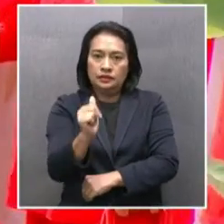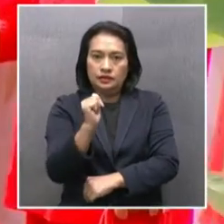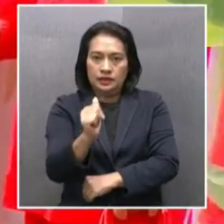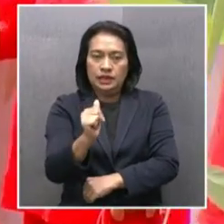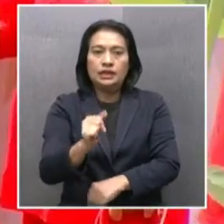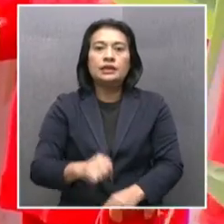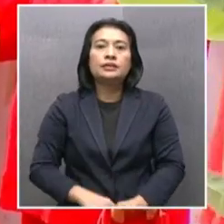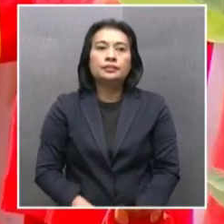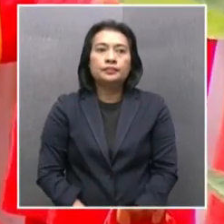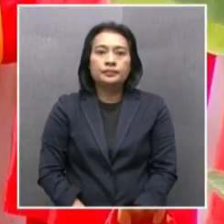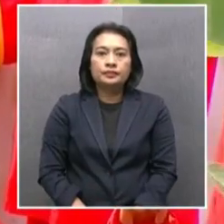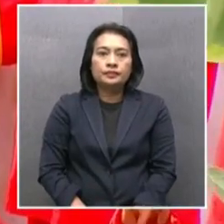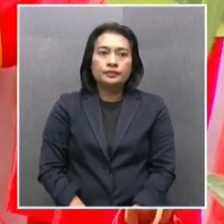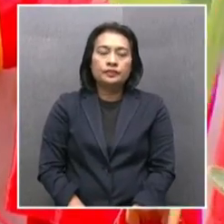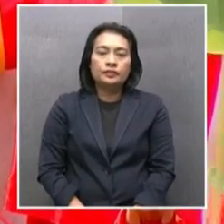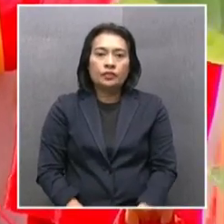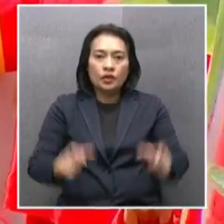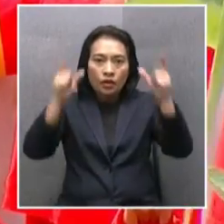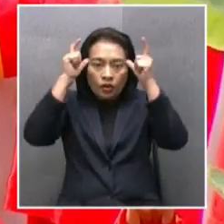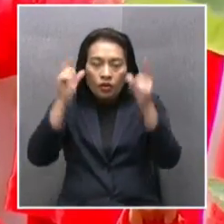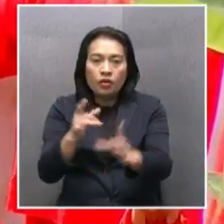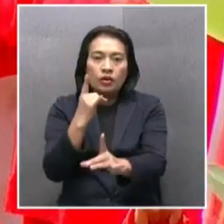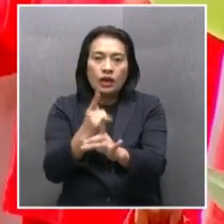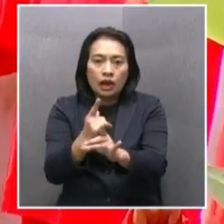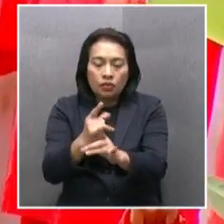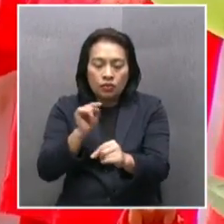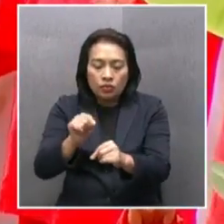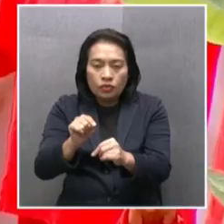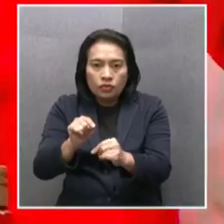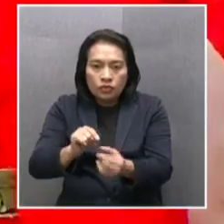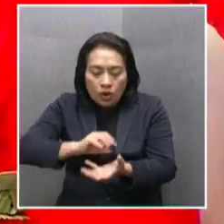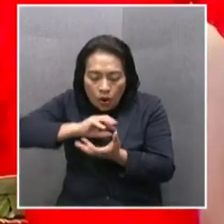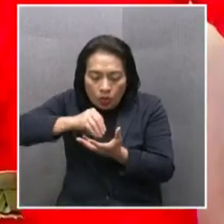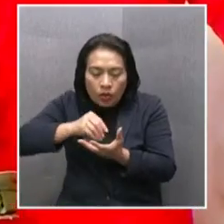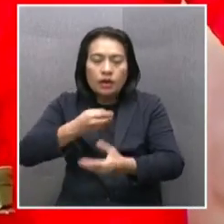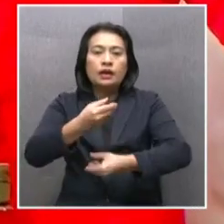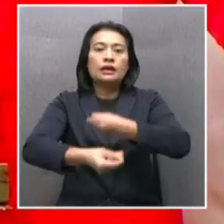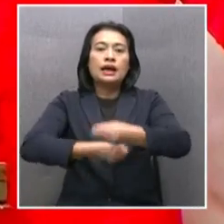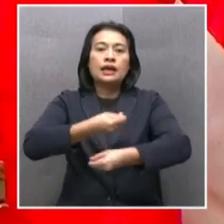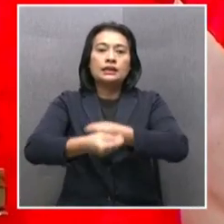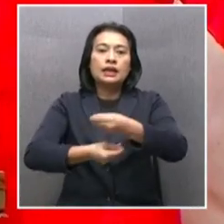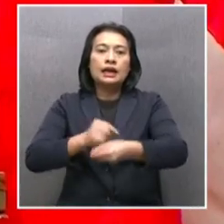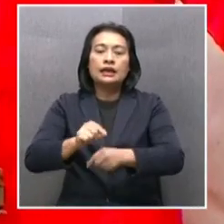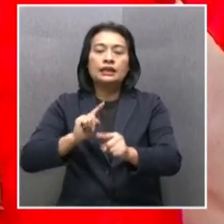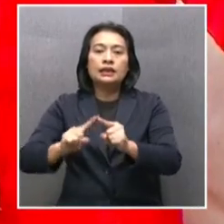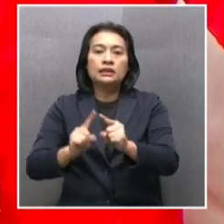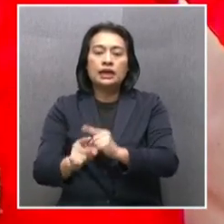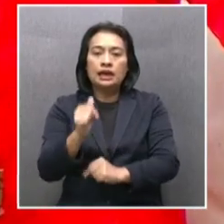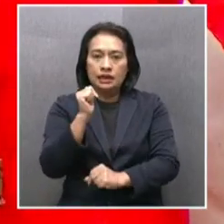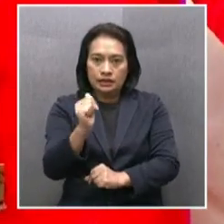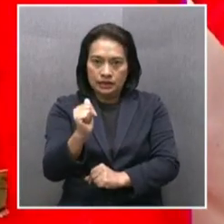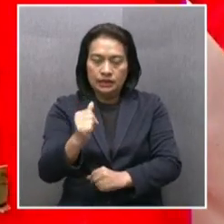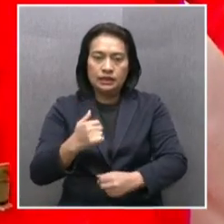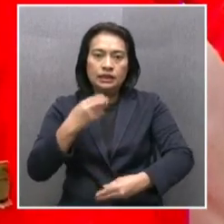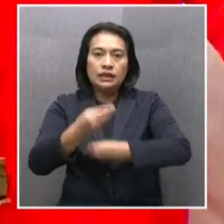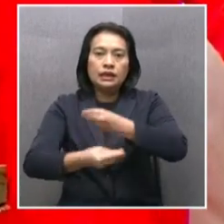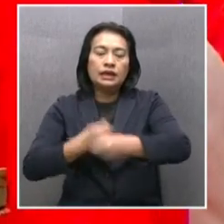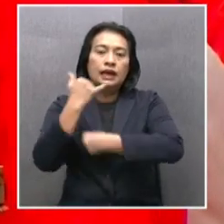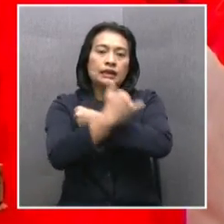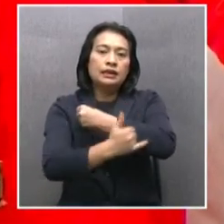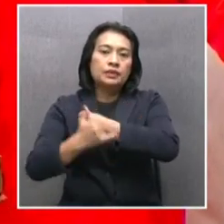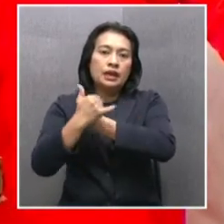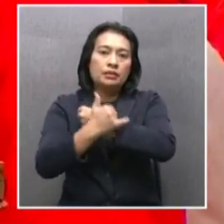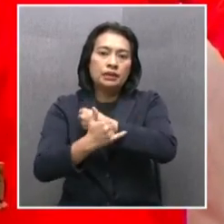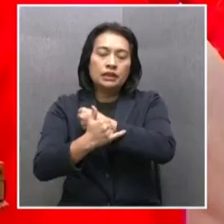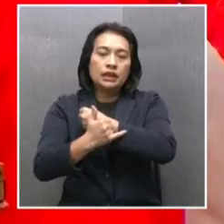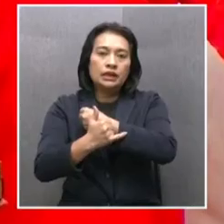ดีส่วนพระโคกินเหล้าพยากรณ์ว่าการคมนาคมจะสะดวกยิ่งขึ้นการค้าขายกับต่างประเทศดีขึ้นท